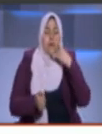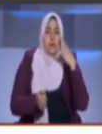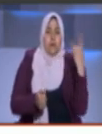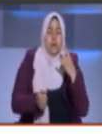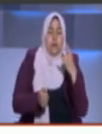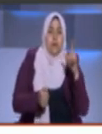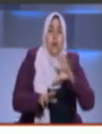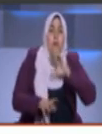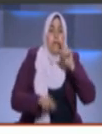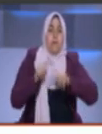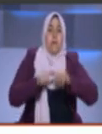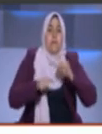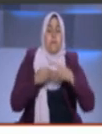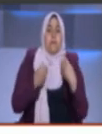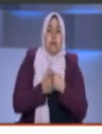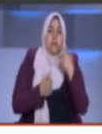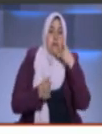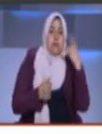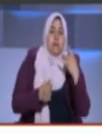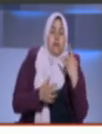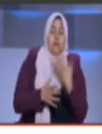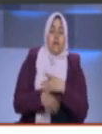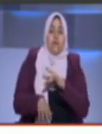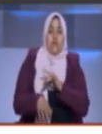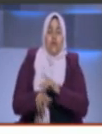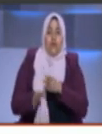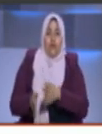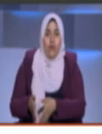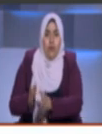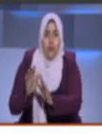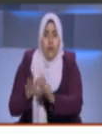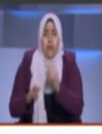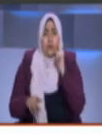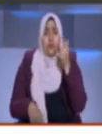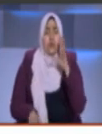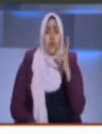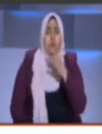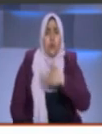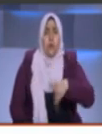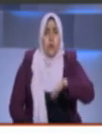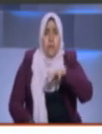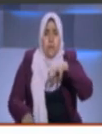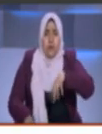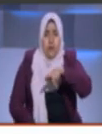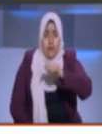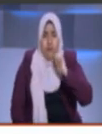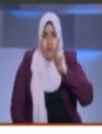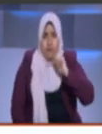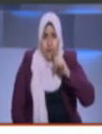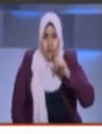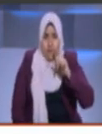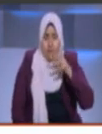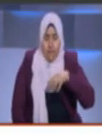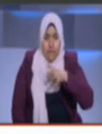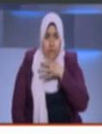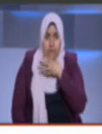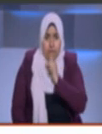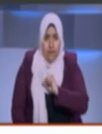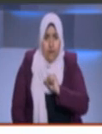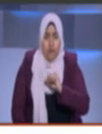إلى المستشفى، وهنا خرج شباب الحي. هذه الأحياء الشمالية، تعلمين